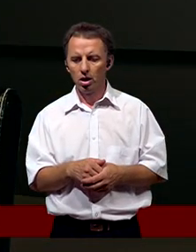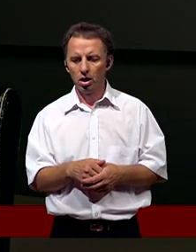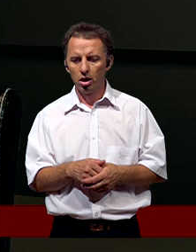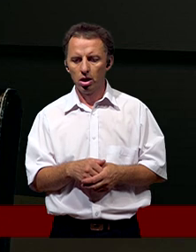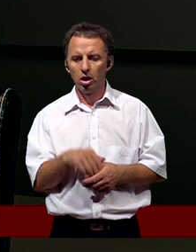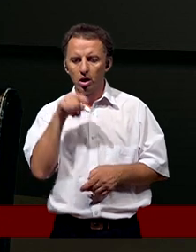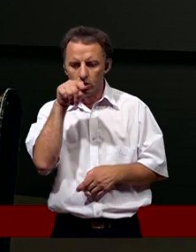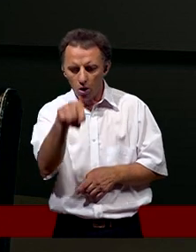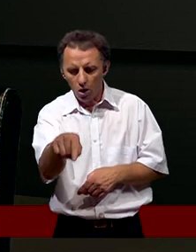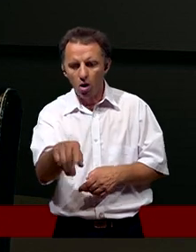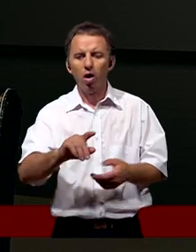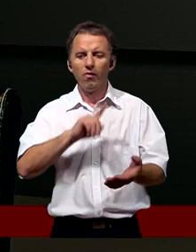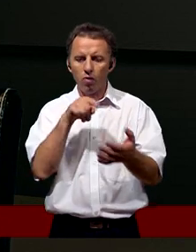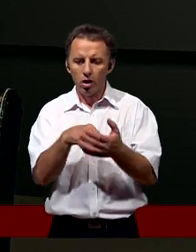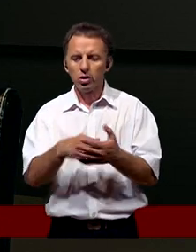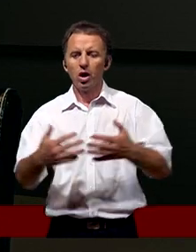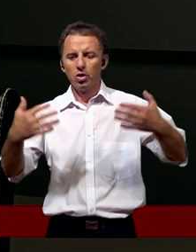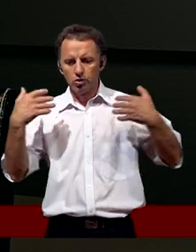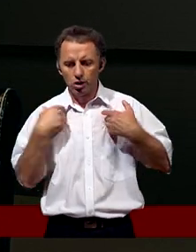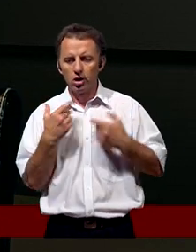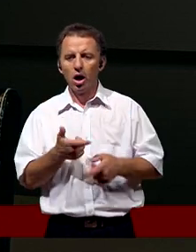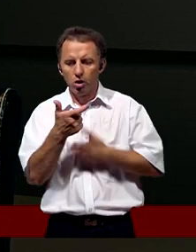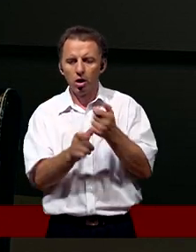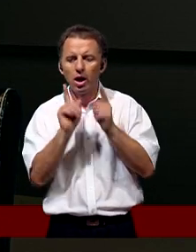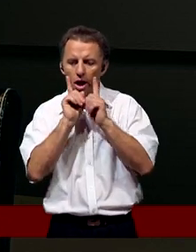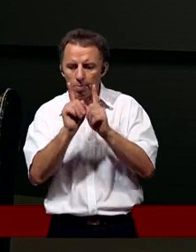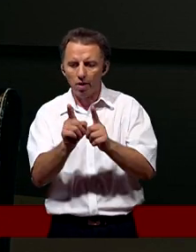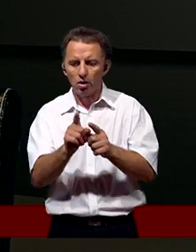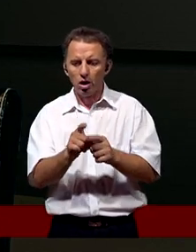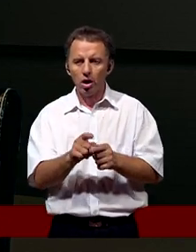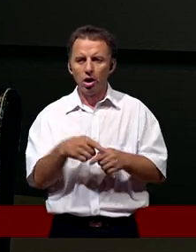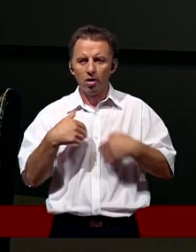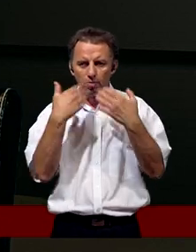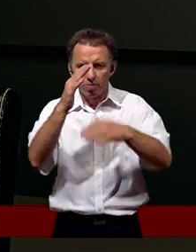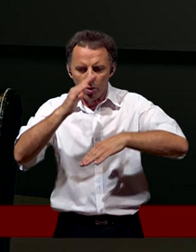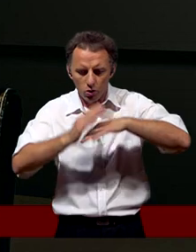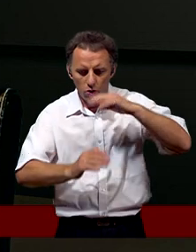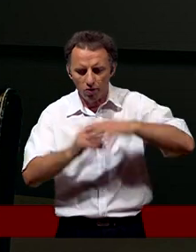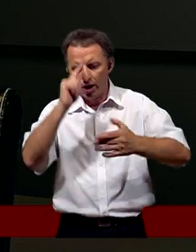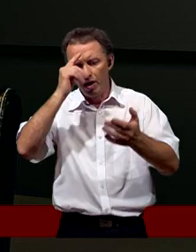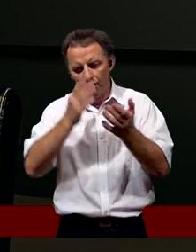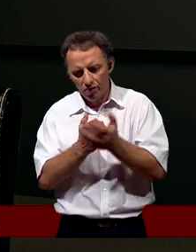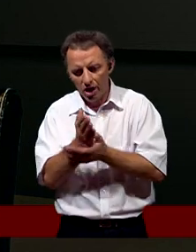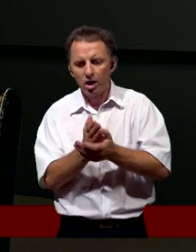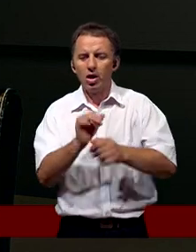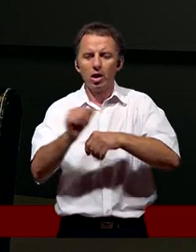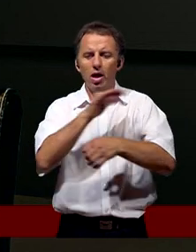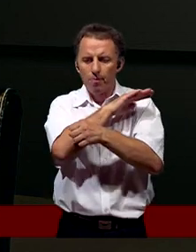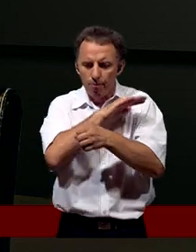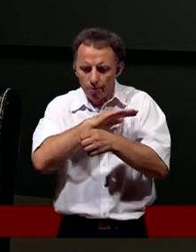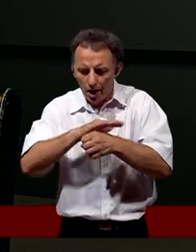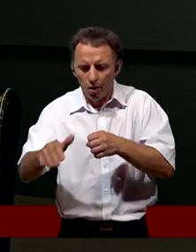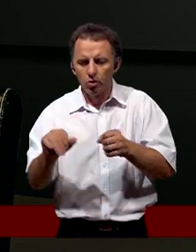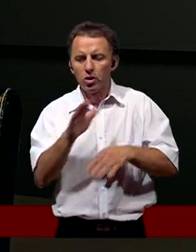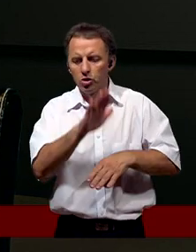Bóg, abyśmy to właśnie rozwijali w naszym życiu, abyśmy byli naprawdę tymi, którzy wyżywamy tą wiarę, którzy jesteśmy w pełni